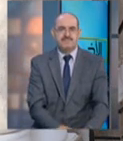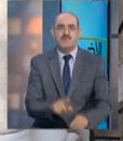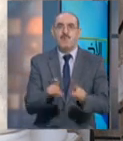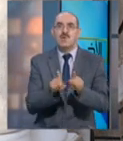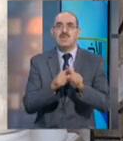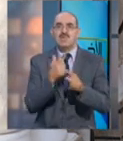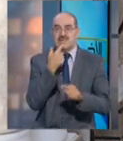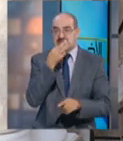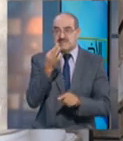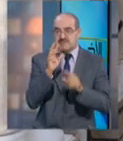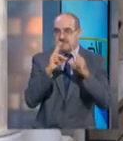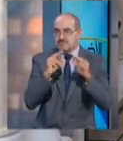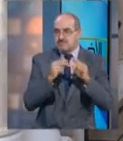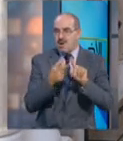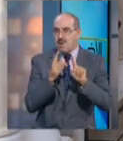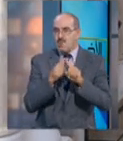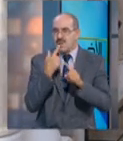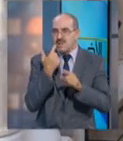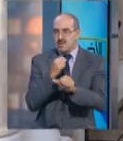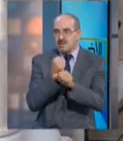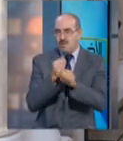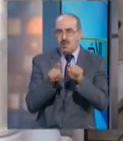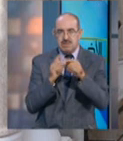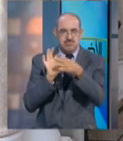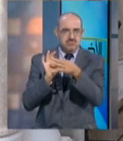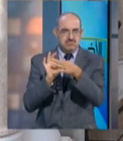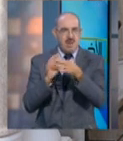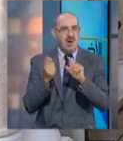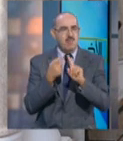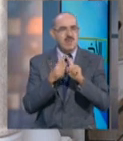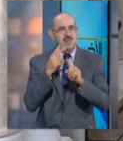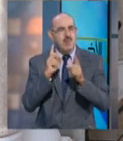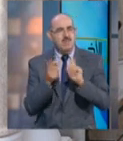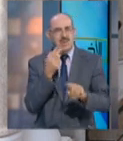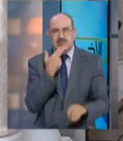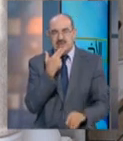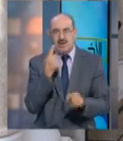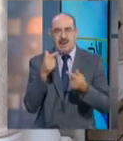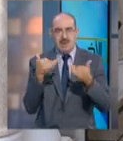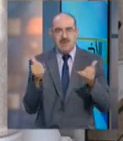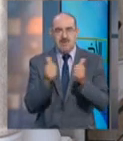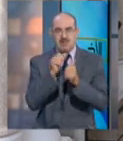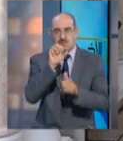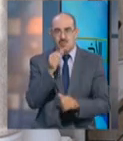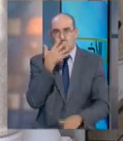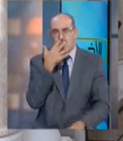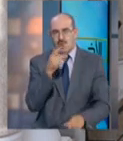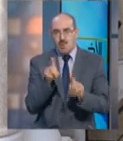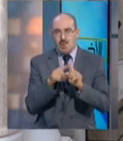أكدت خلال لقاء فخامة رئيس الجمهورية على العلاقات الراسخة والمميزة القائمة بين البلدين